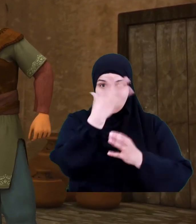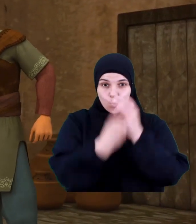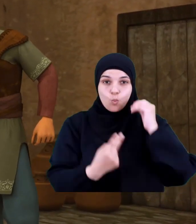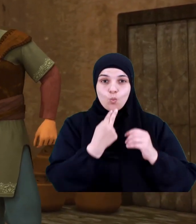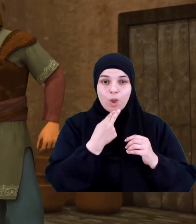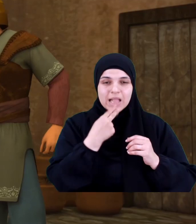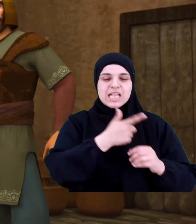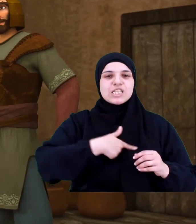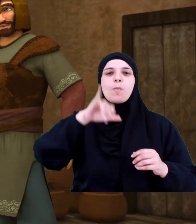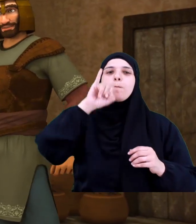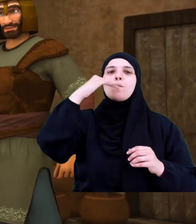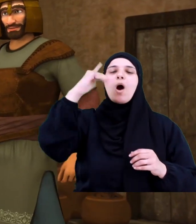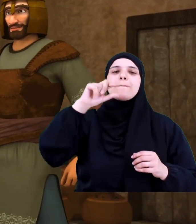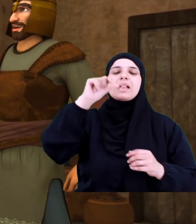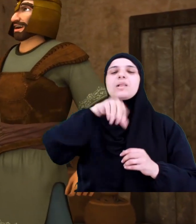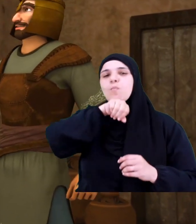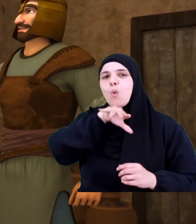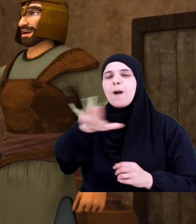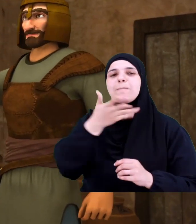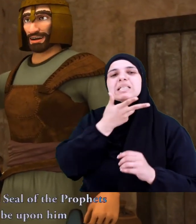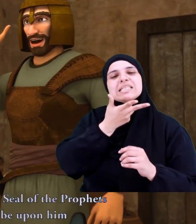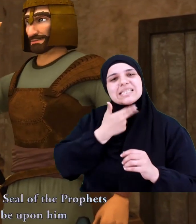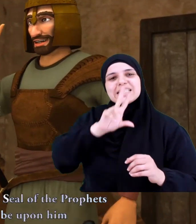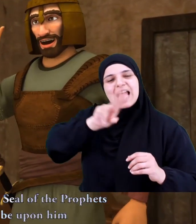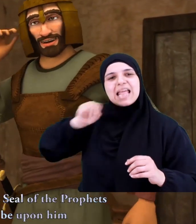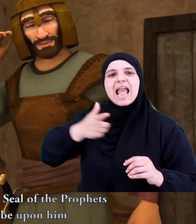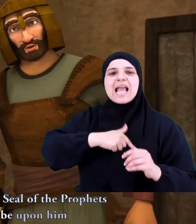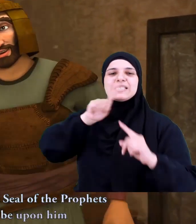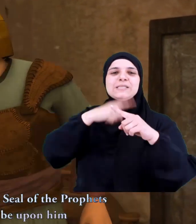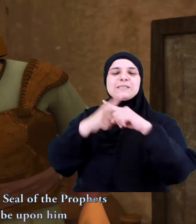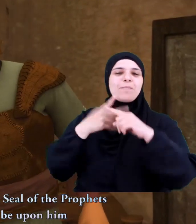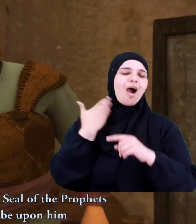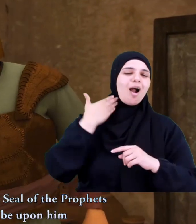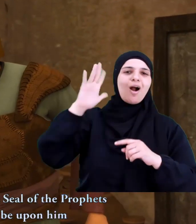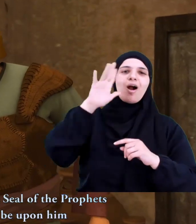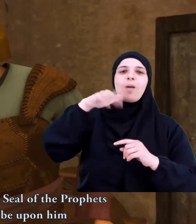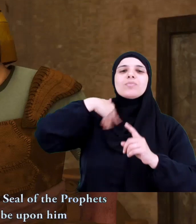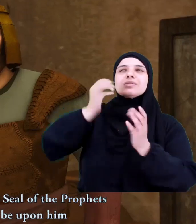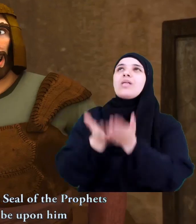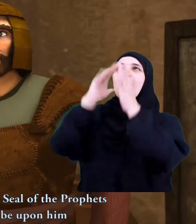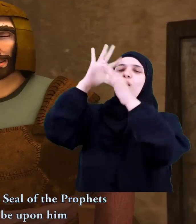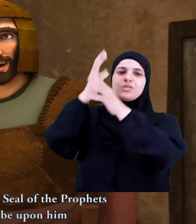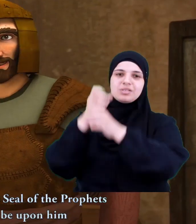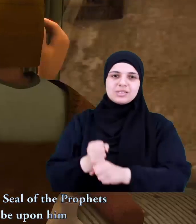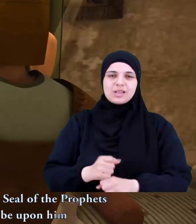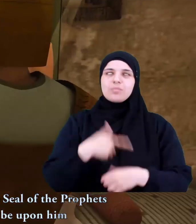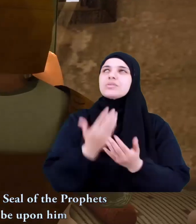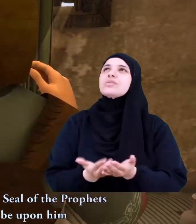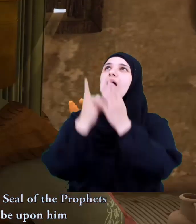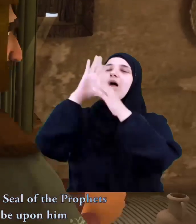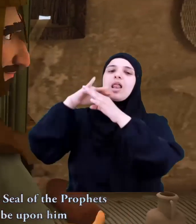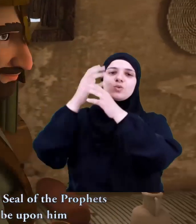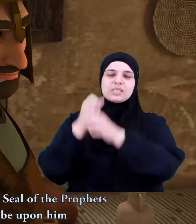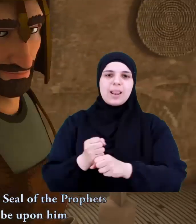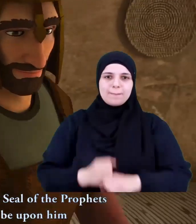إذا كان ولداً فهو محمد، على اسم خاتم الأنبياء وأشرف الخلق صلى الله عليه وسلم.